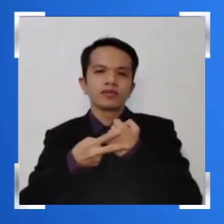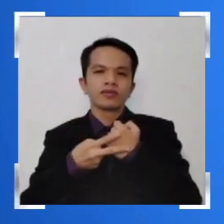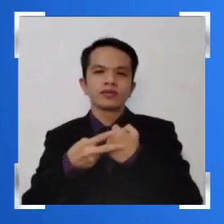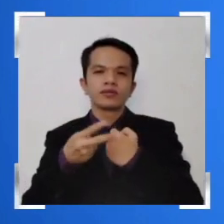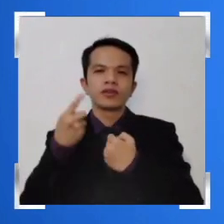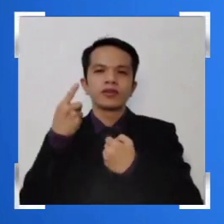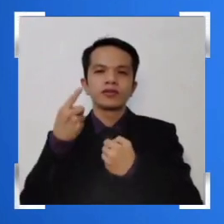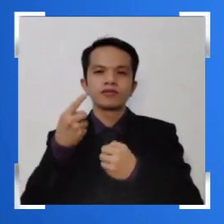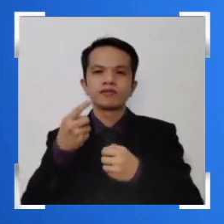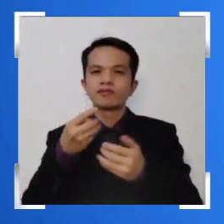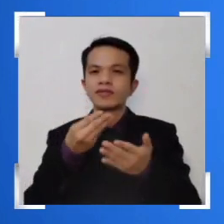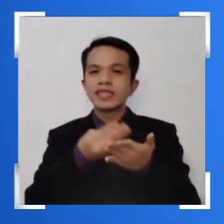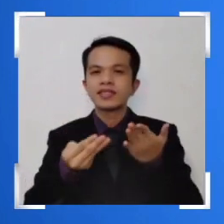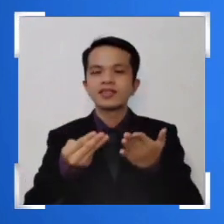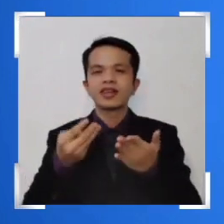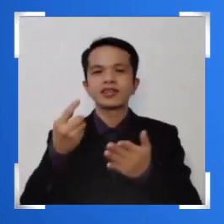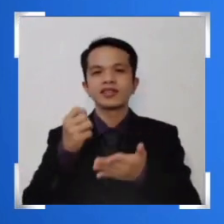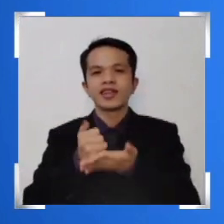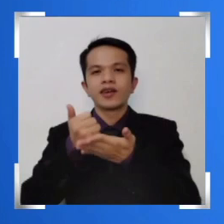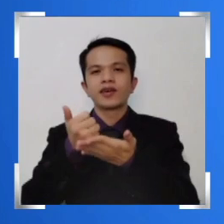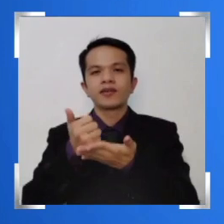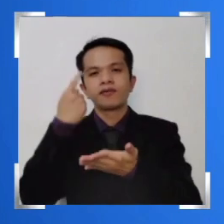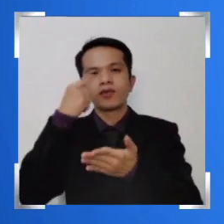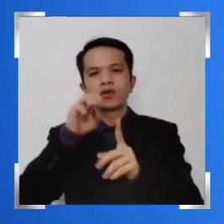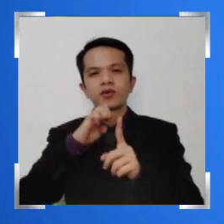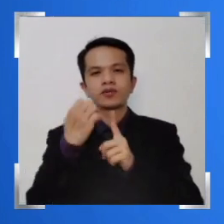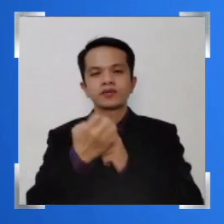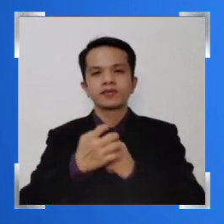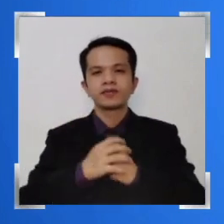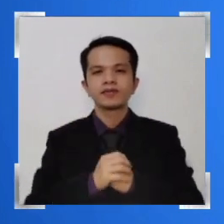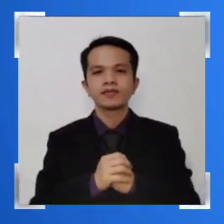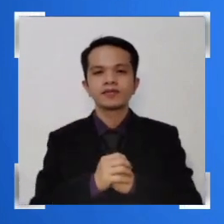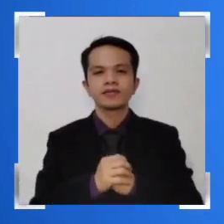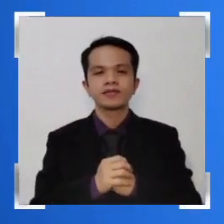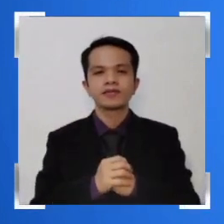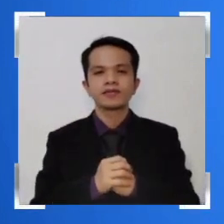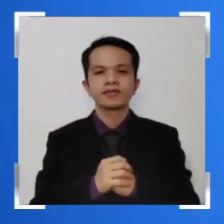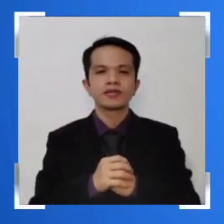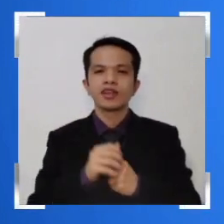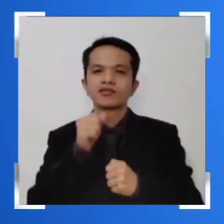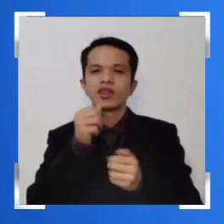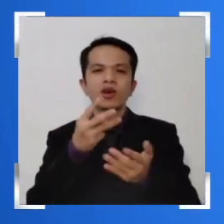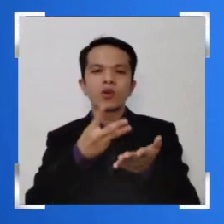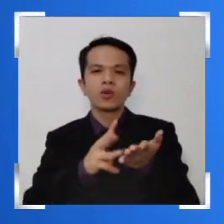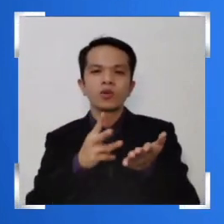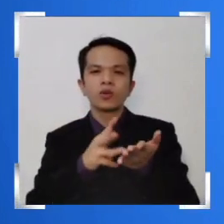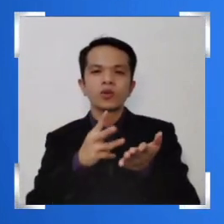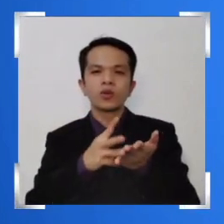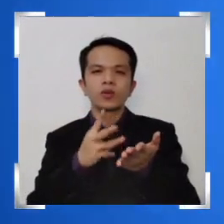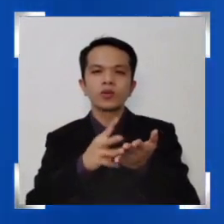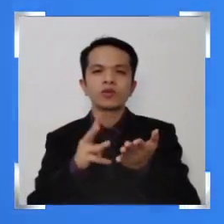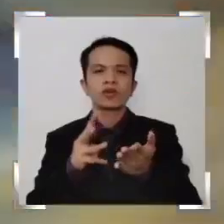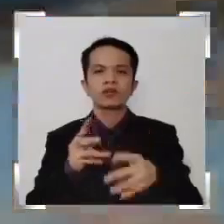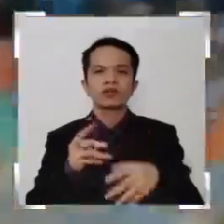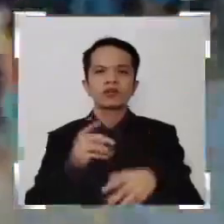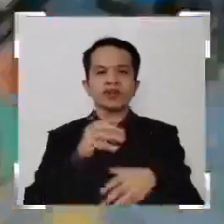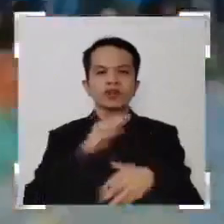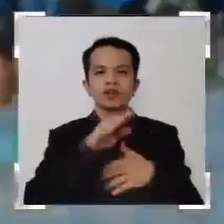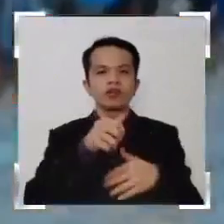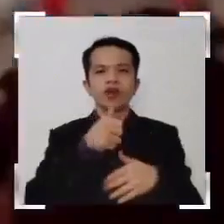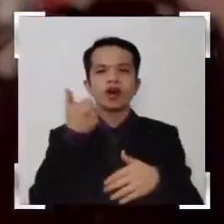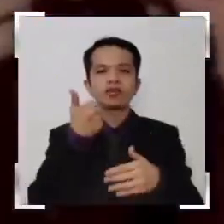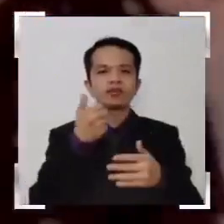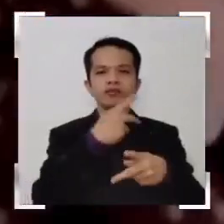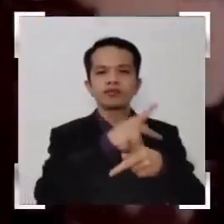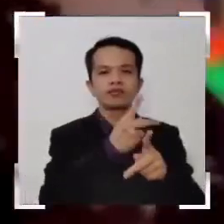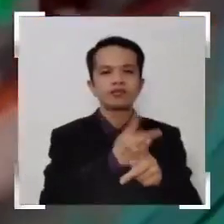materials ang ginagamit po natin. At least, hindi nasasayang ang mga byproducts po.